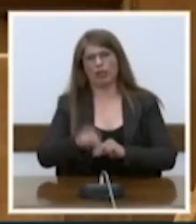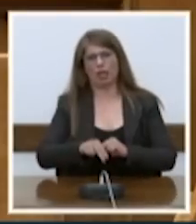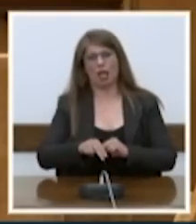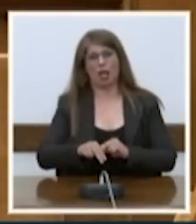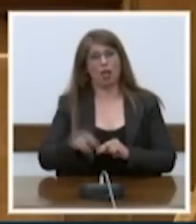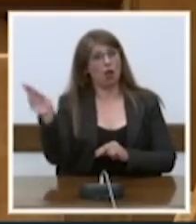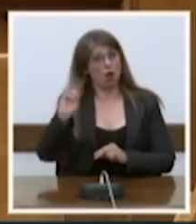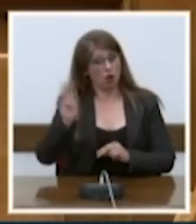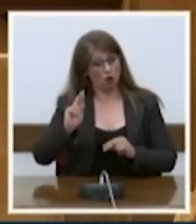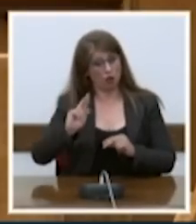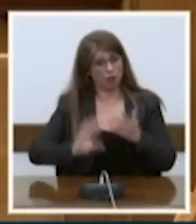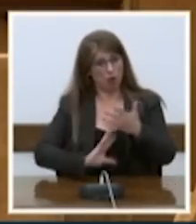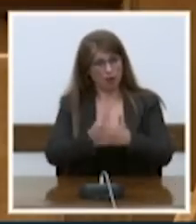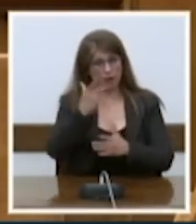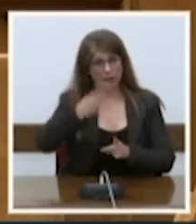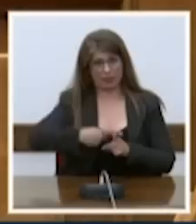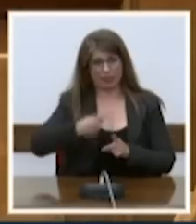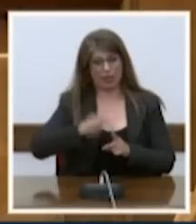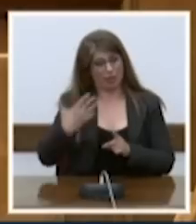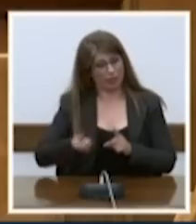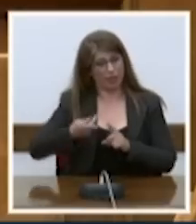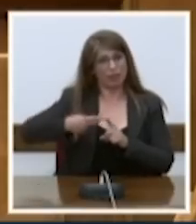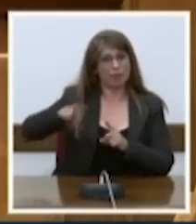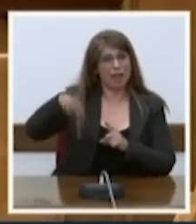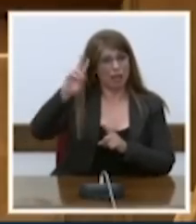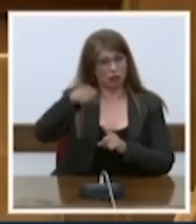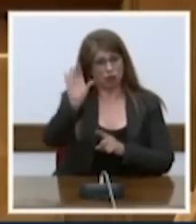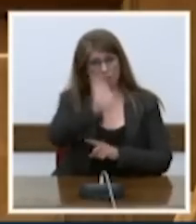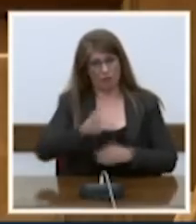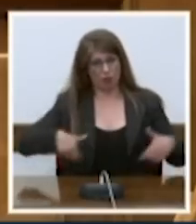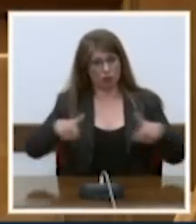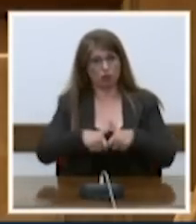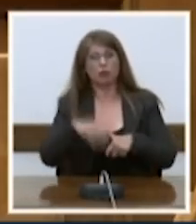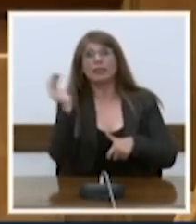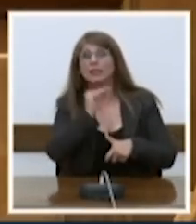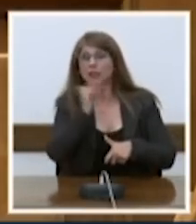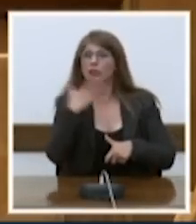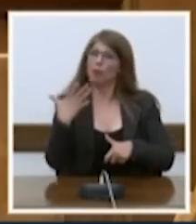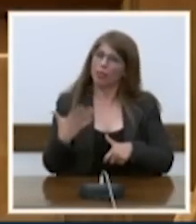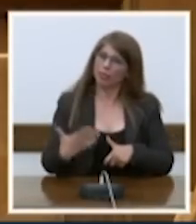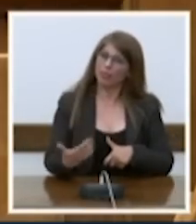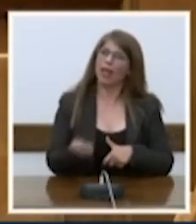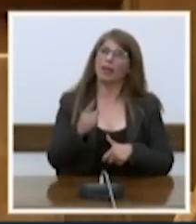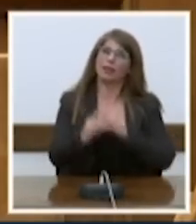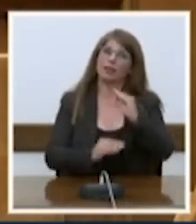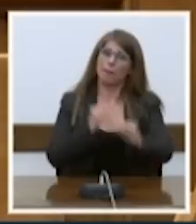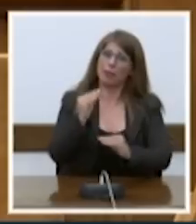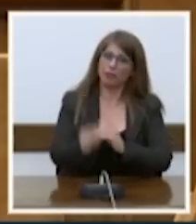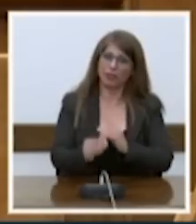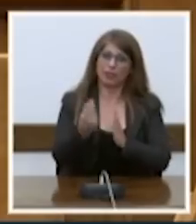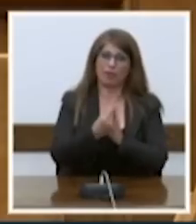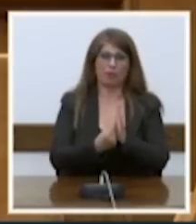ρυθμός ανάπτυξης της Ελλάδας είναι διπλάσιος της Ευρωζώνης, ότι σύντομα θα αποκτήσετε την επενδυτική